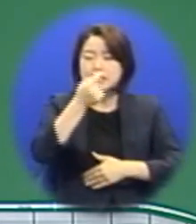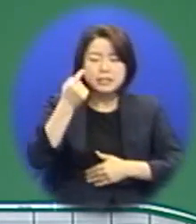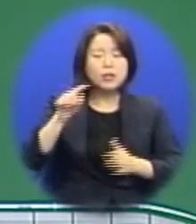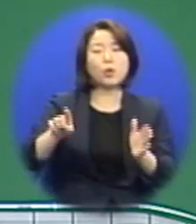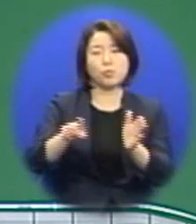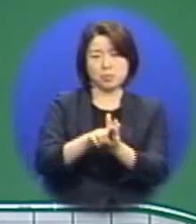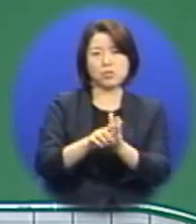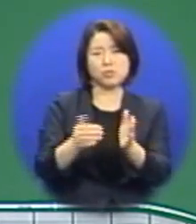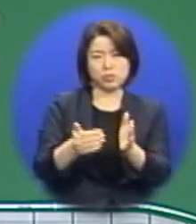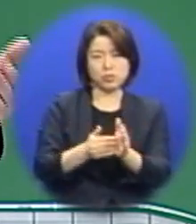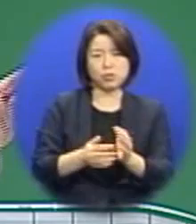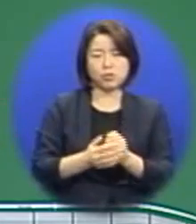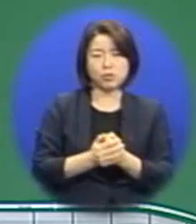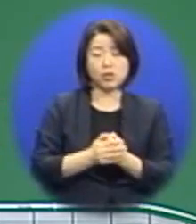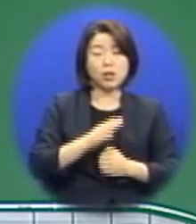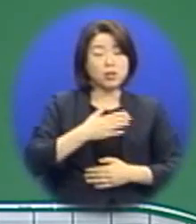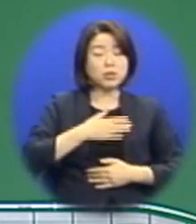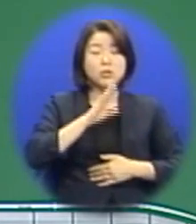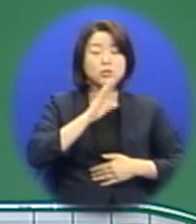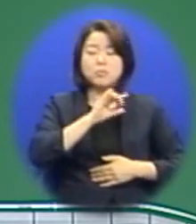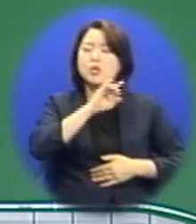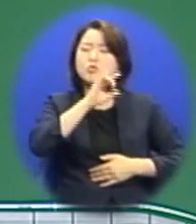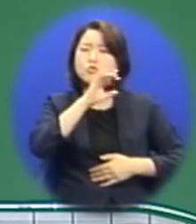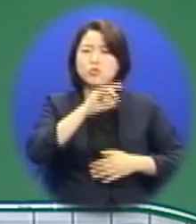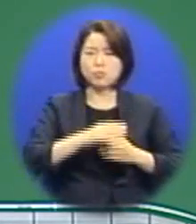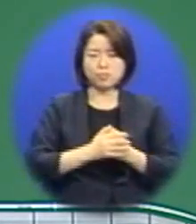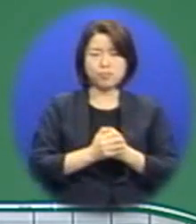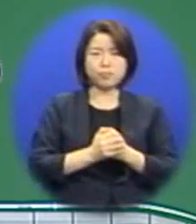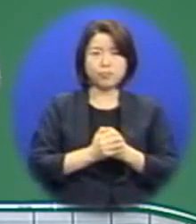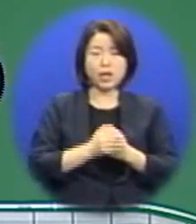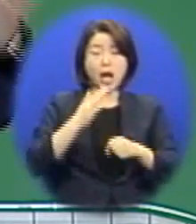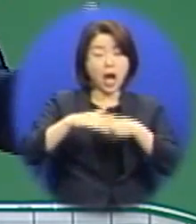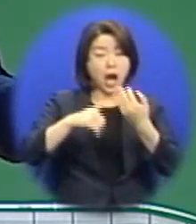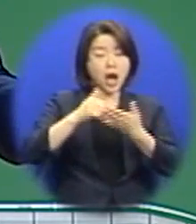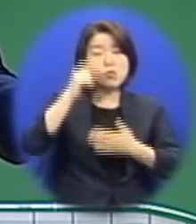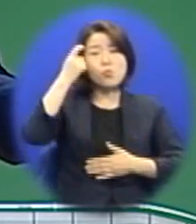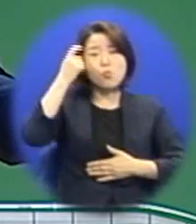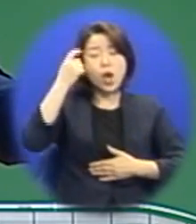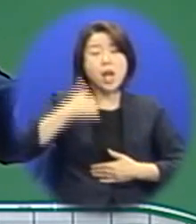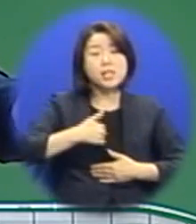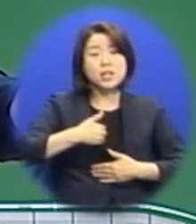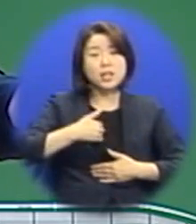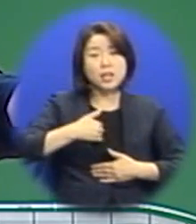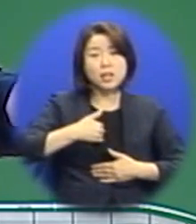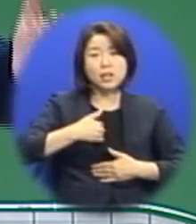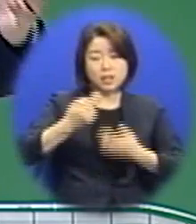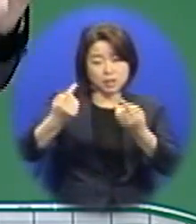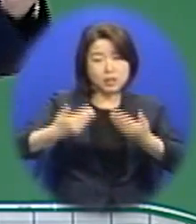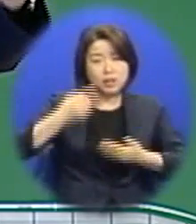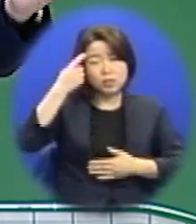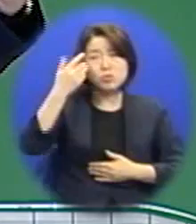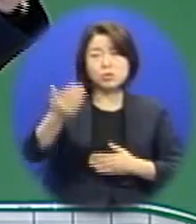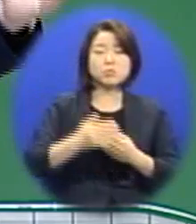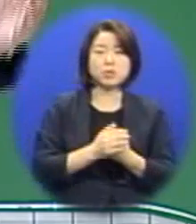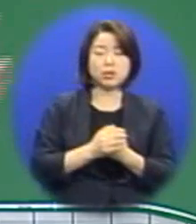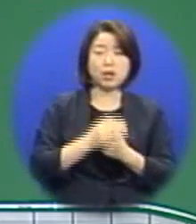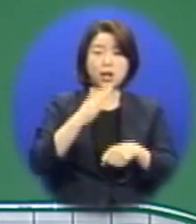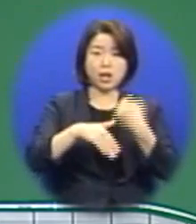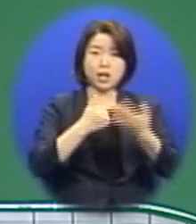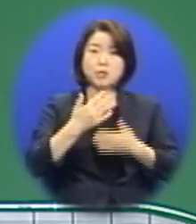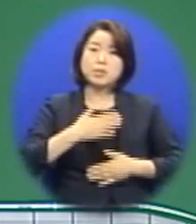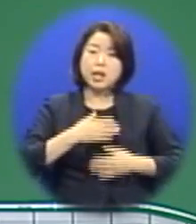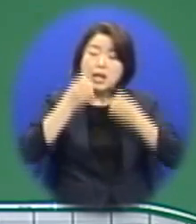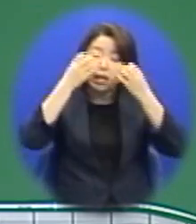믿었습니다. 저는 정말 궁금했습니다. 하나님, 제게 왜 이러시는 겁니까? 하나님, 정말 나의